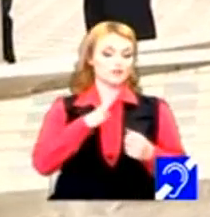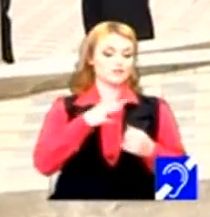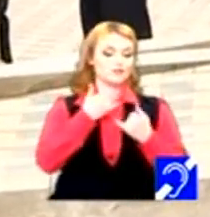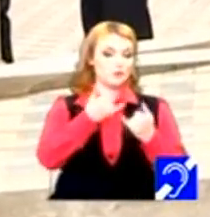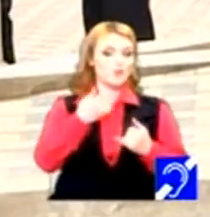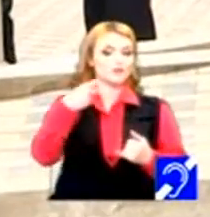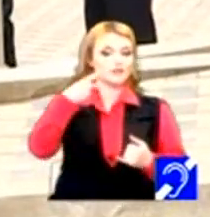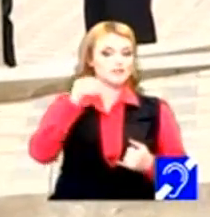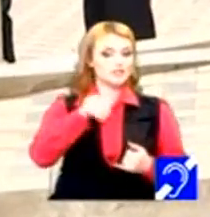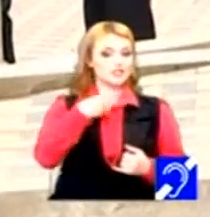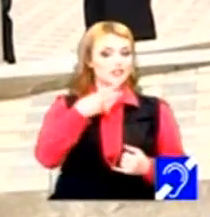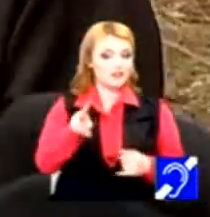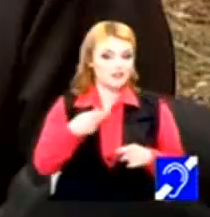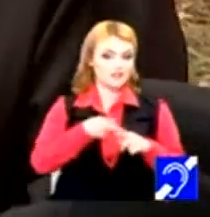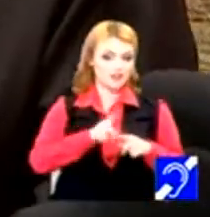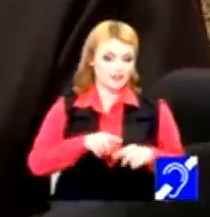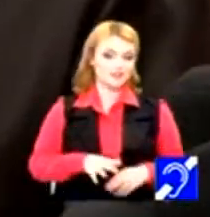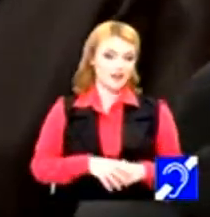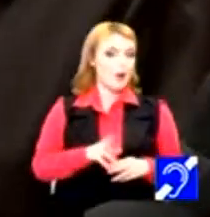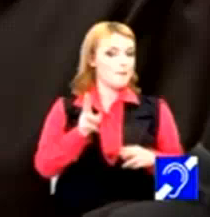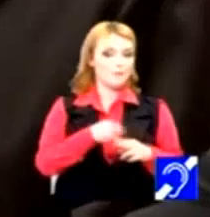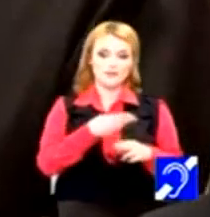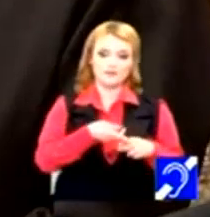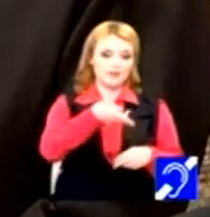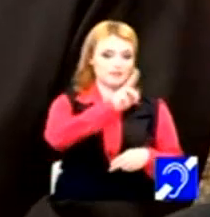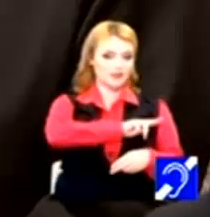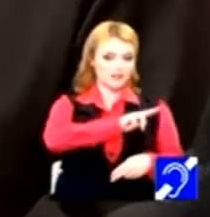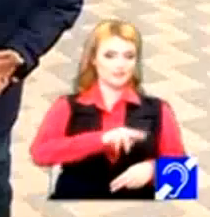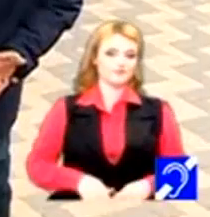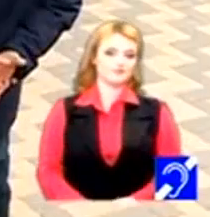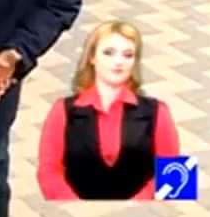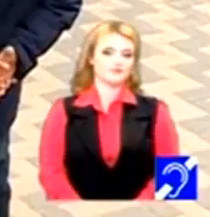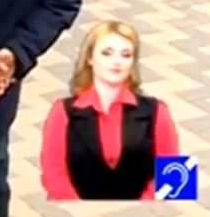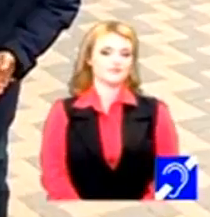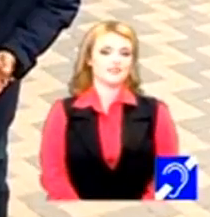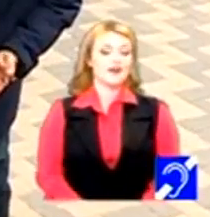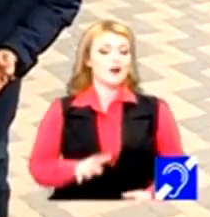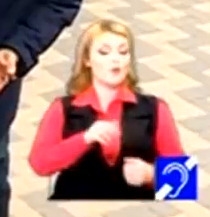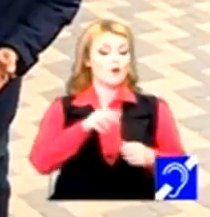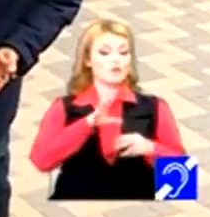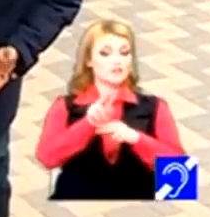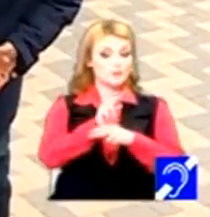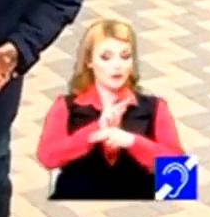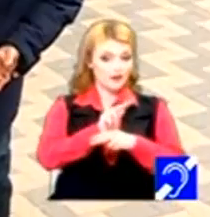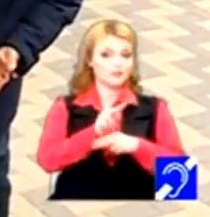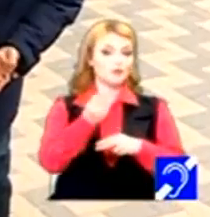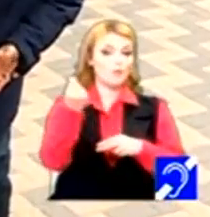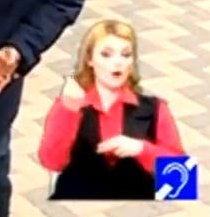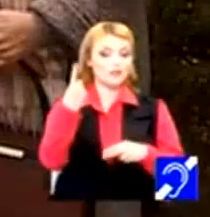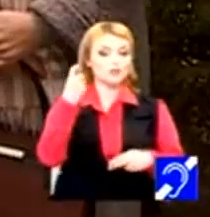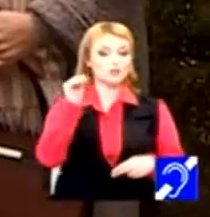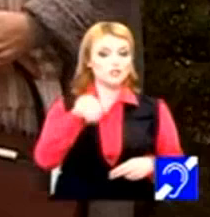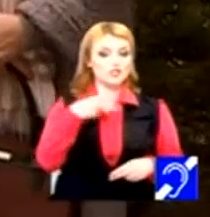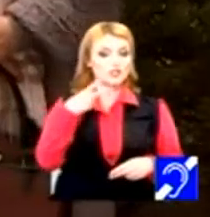Vaslui. Pentru lucrările de la maternitate, partenerul român a oferit 100.000 de euro. Sprijinul financiar a fost posibil după